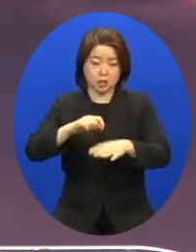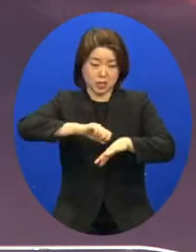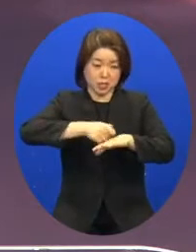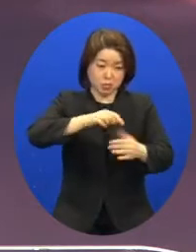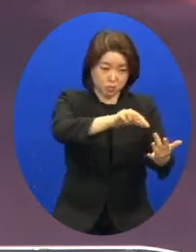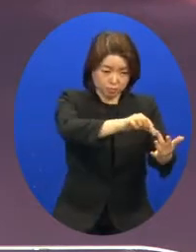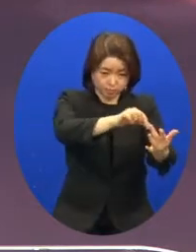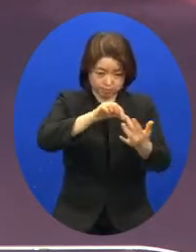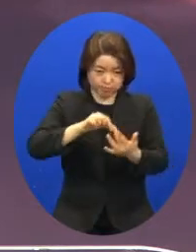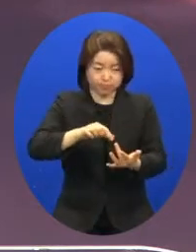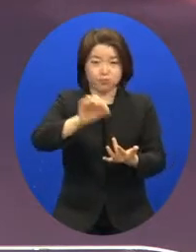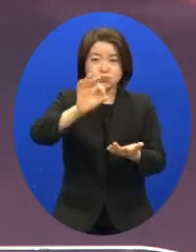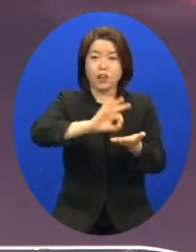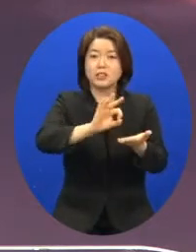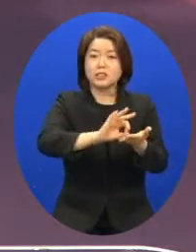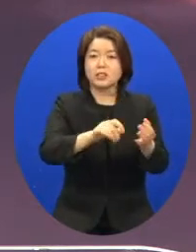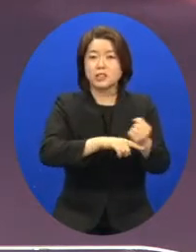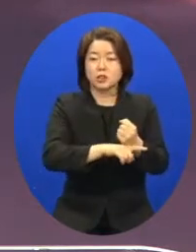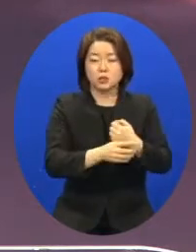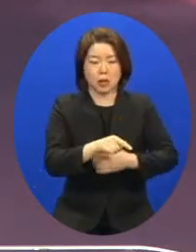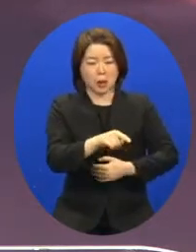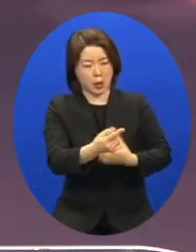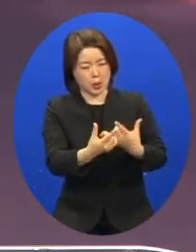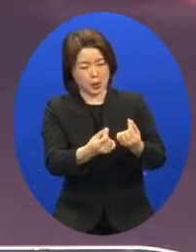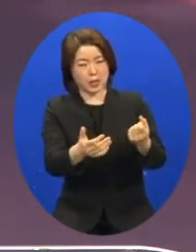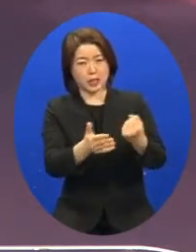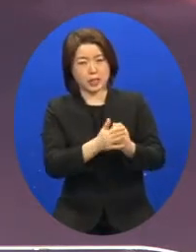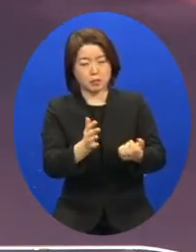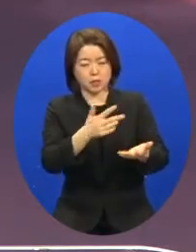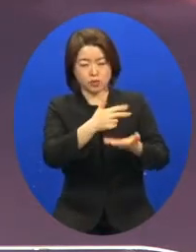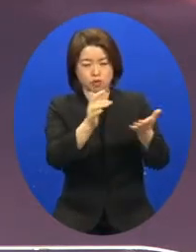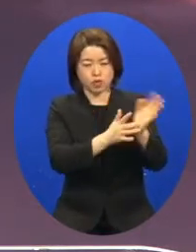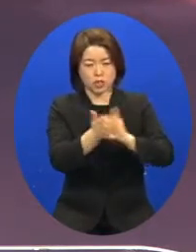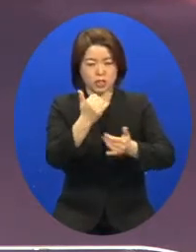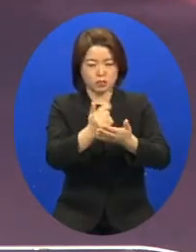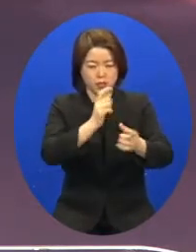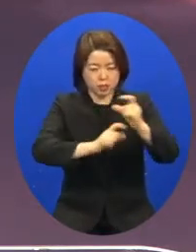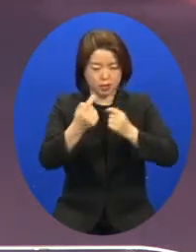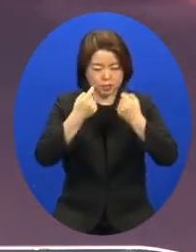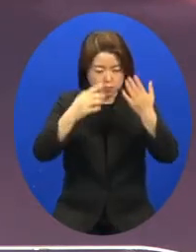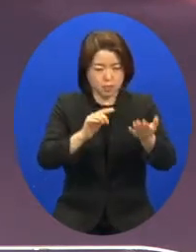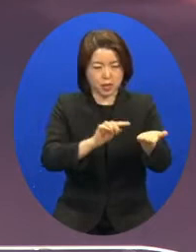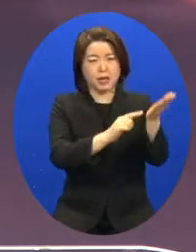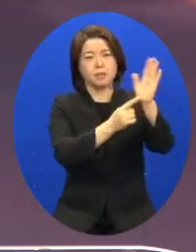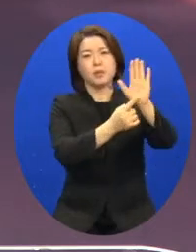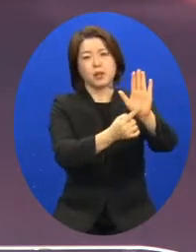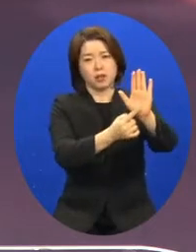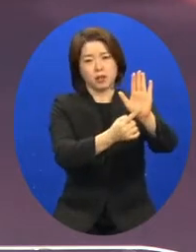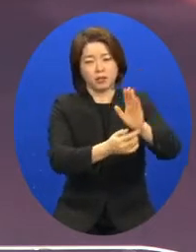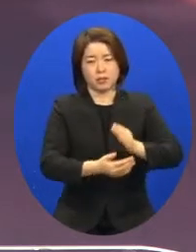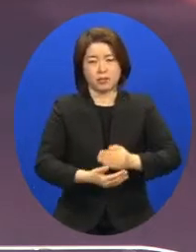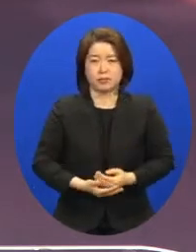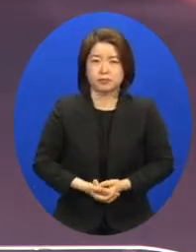이유는 그렇기 때문에 주 예수님이 더 분명하게 드러나시기 때문에 그렇습니다.